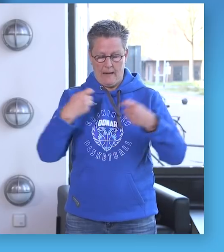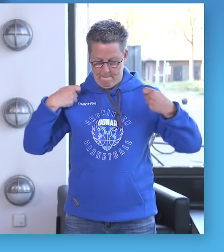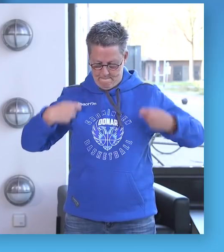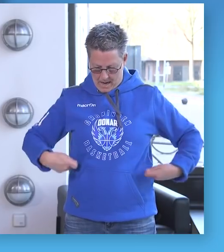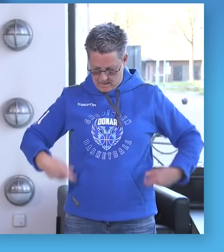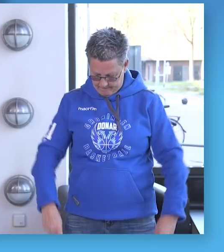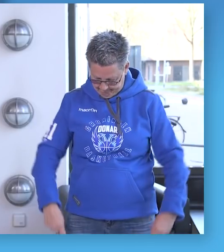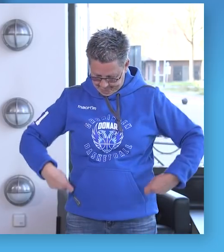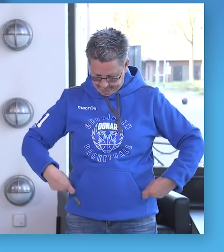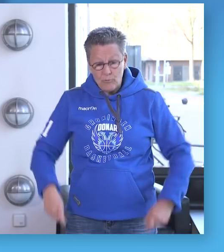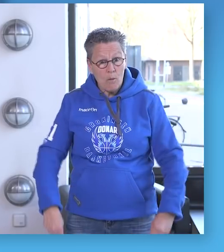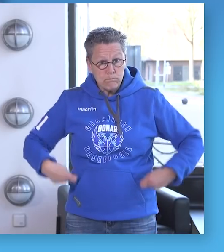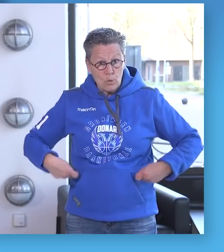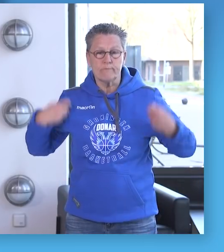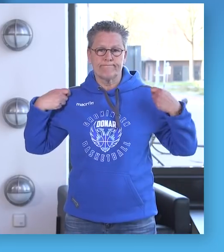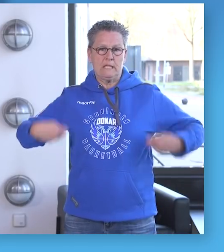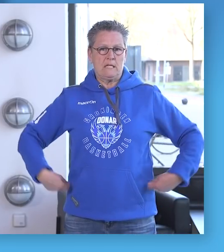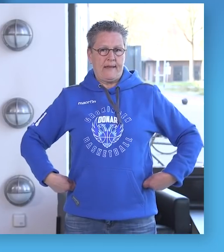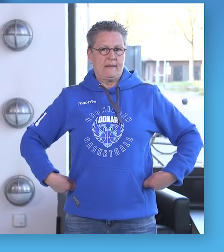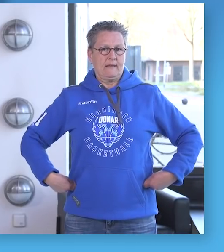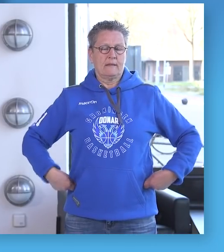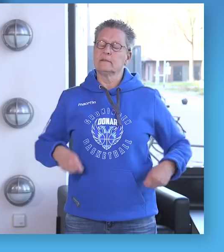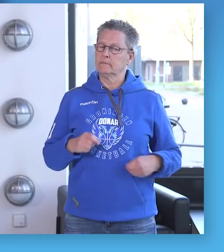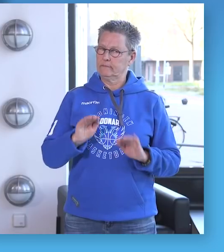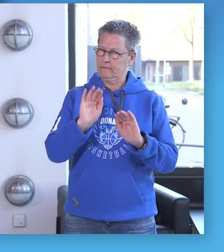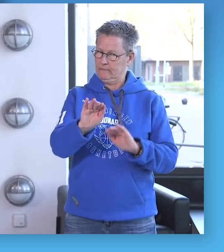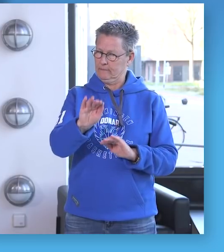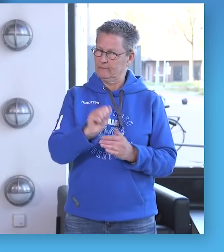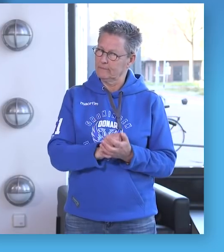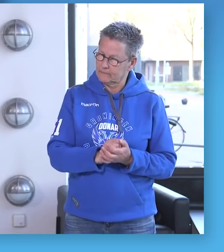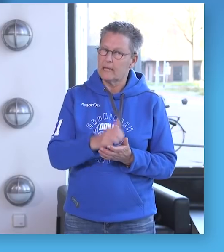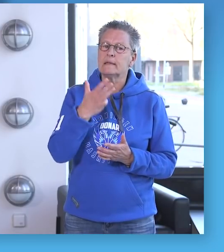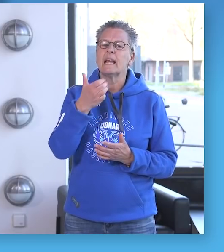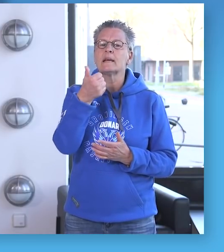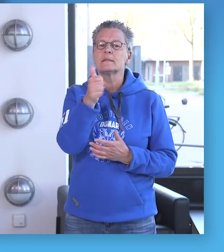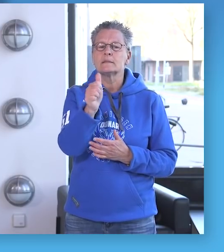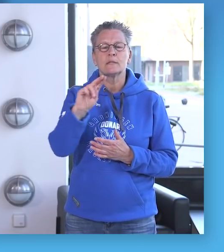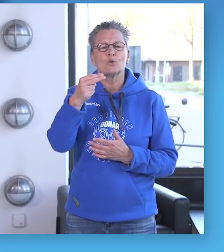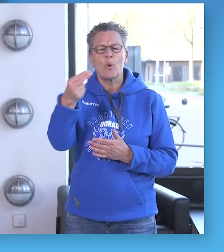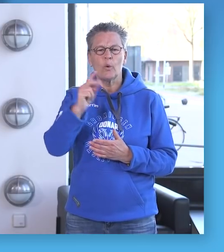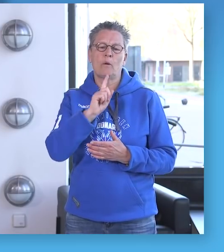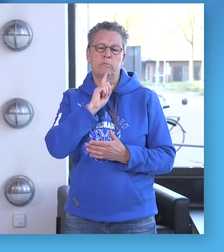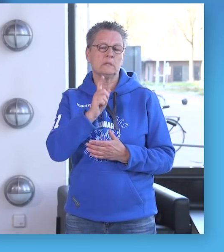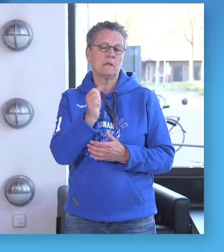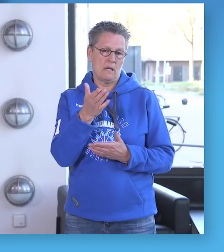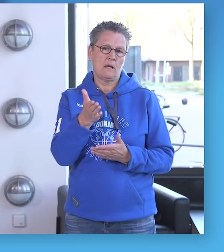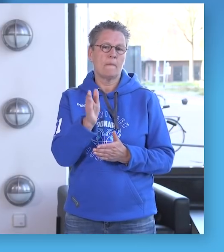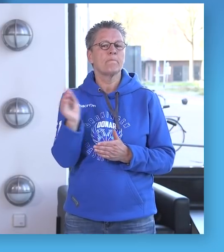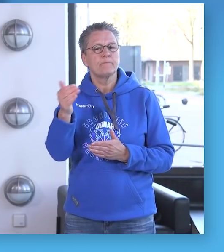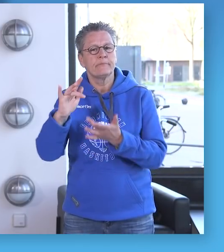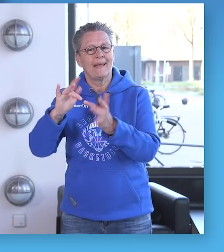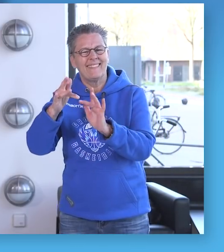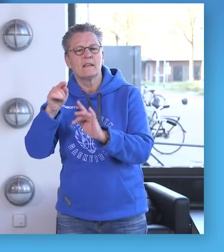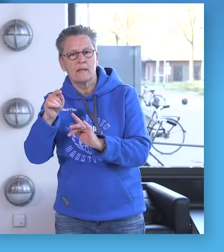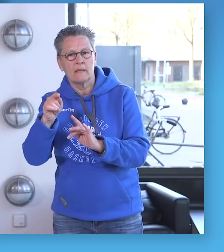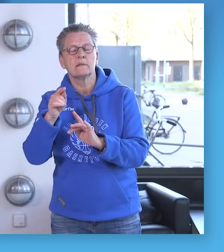een broek en een sweater. En ik kan u zeggen dat die voor €69 te bestellen is via internet. En